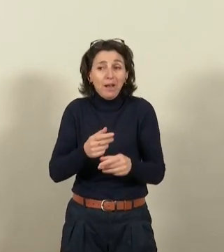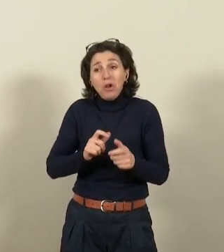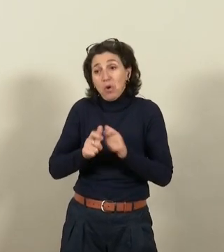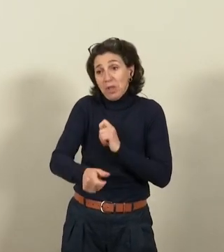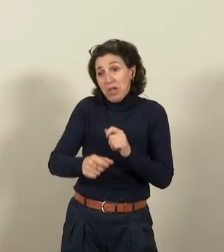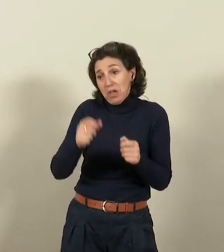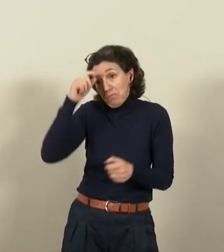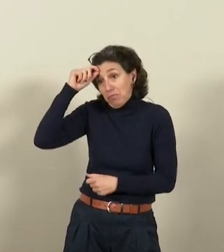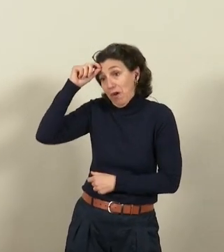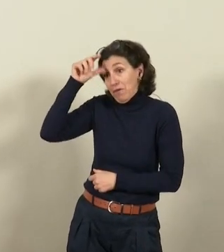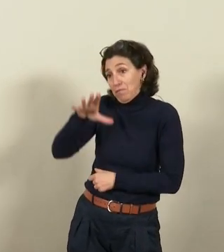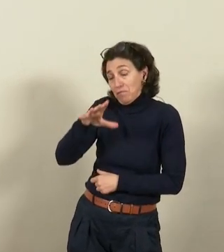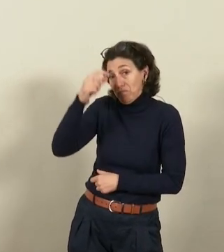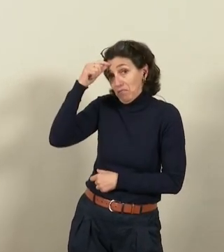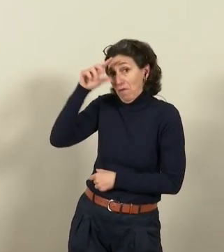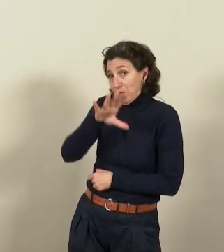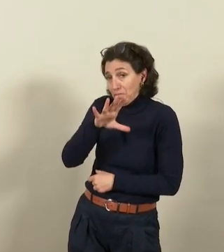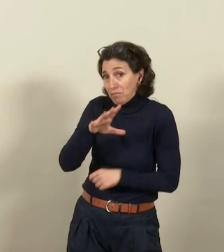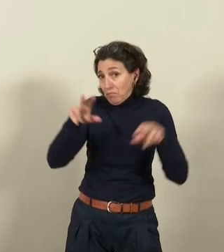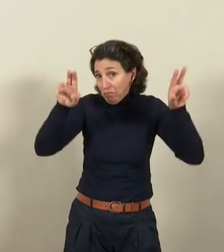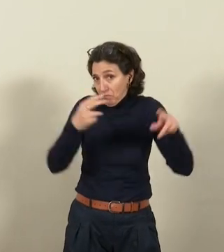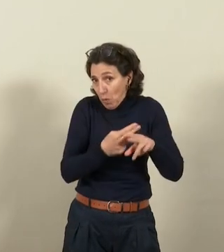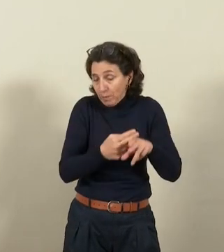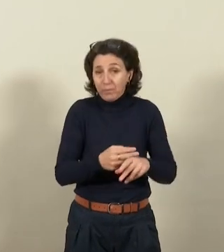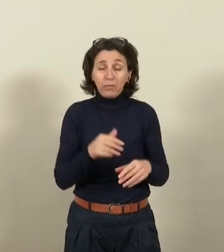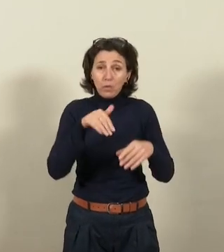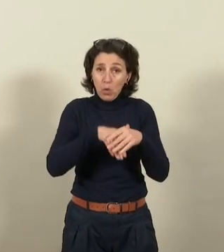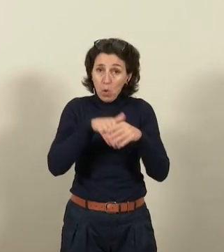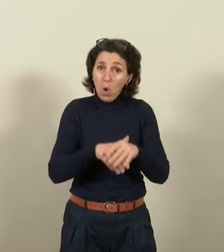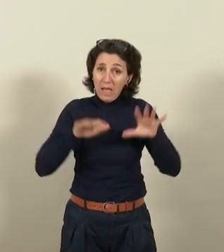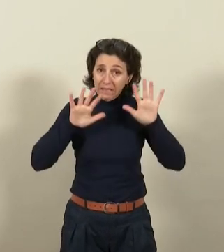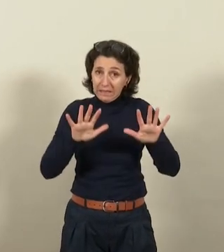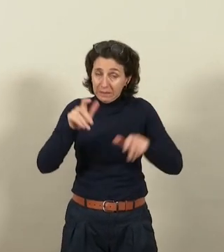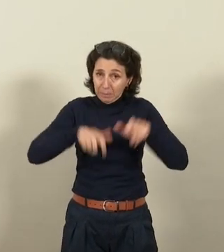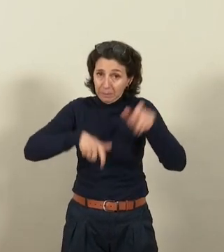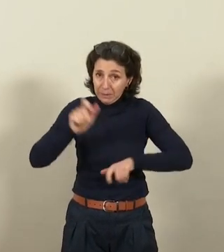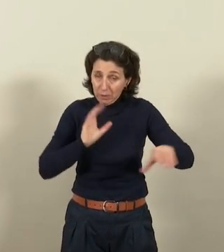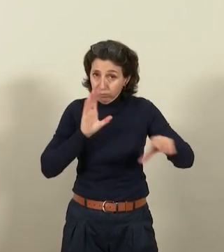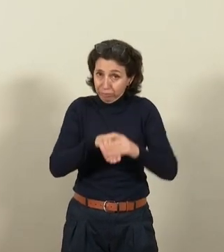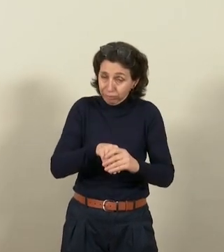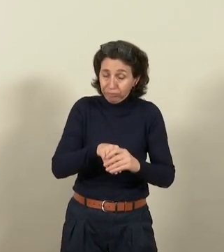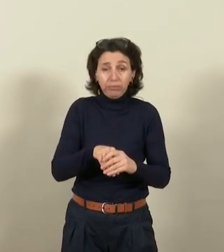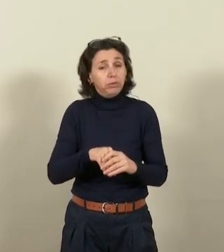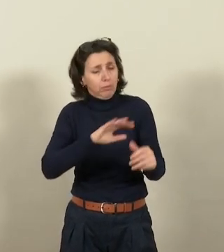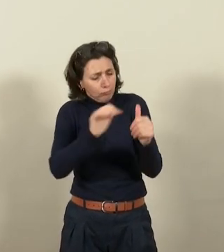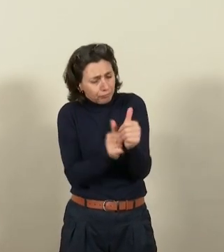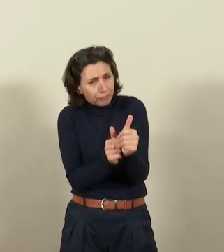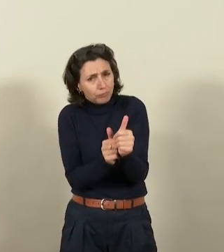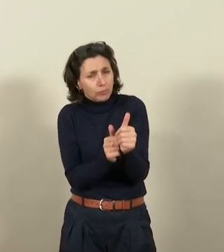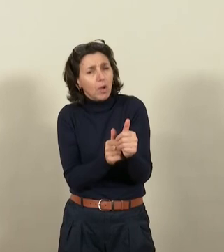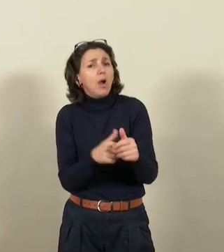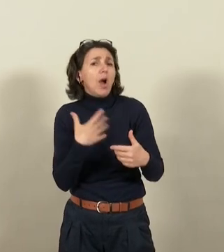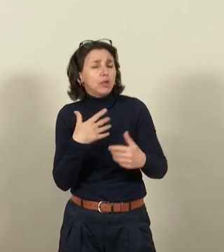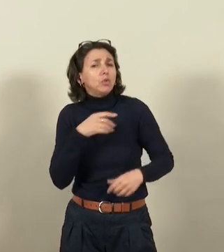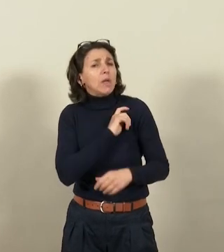facultatif le comité d'avis constitué de 10 membres restera placé sous la présidence de l'adjoint ou adjointe en charge des sports désigné par le